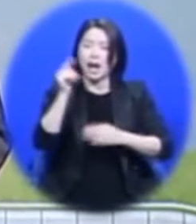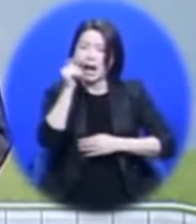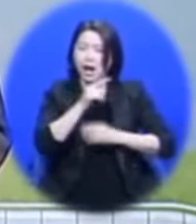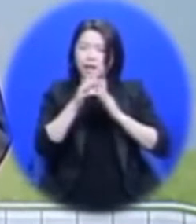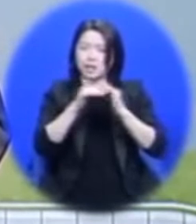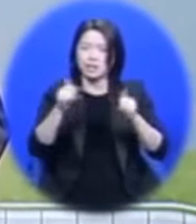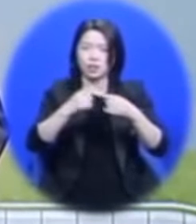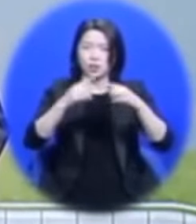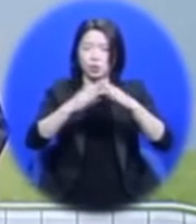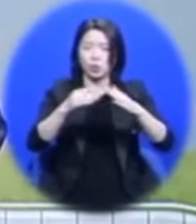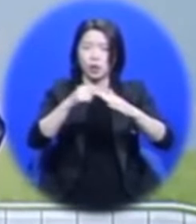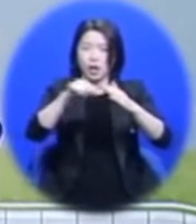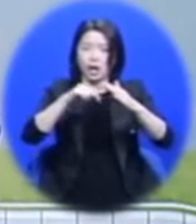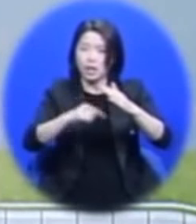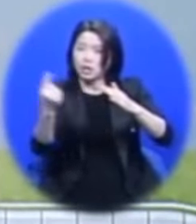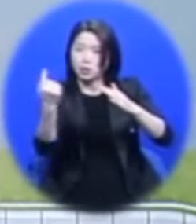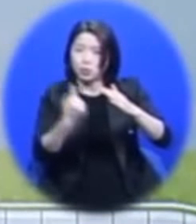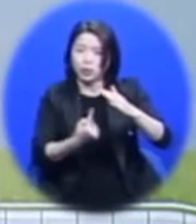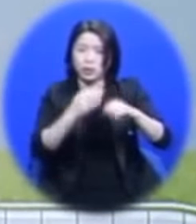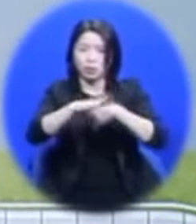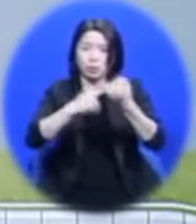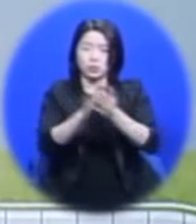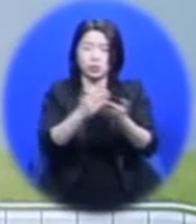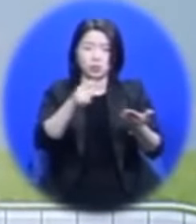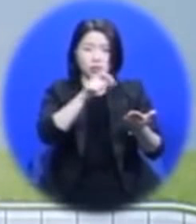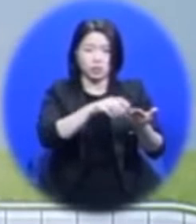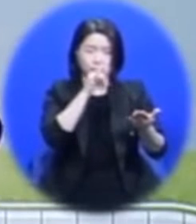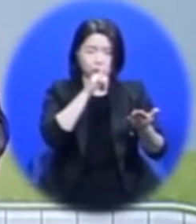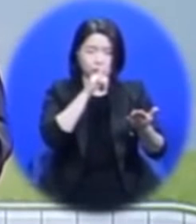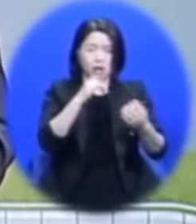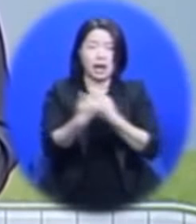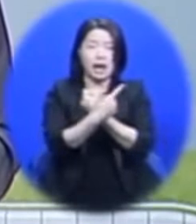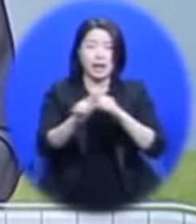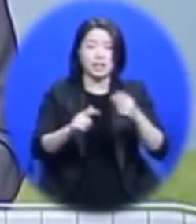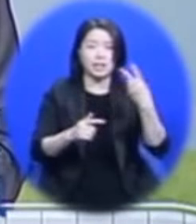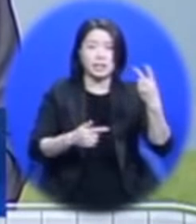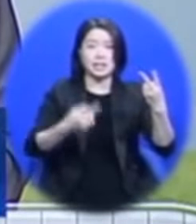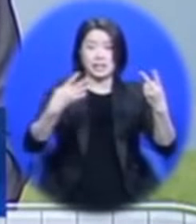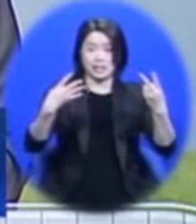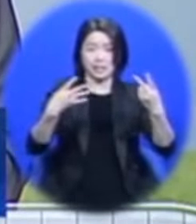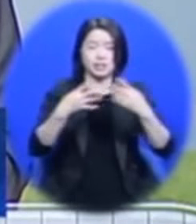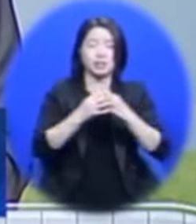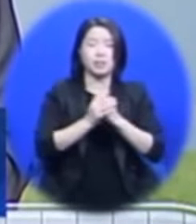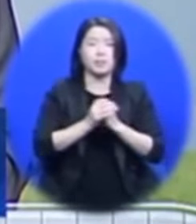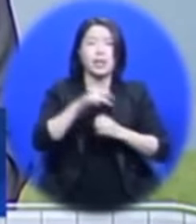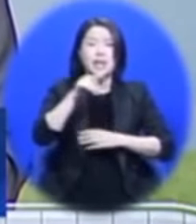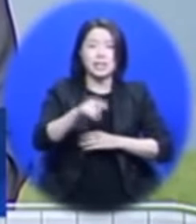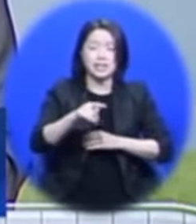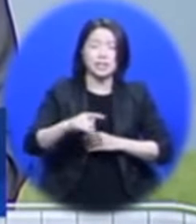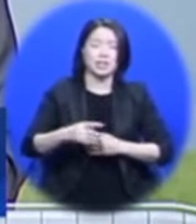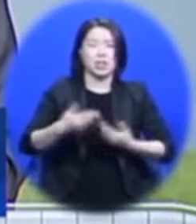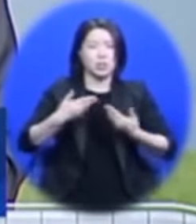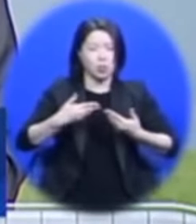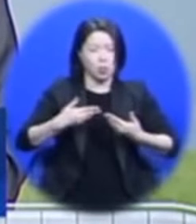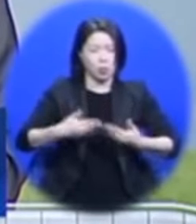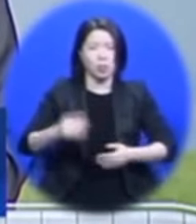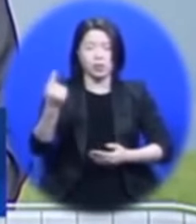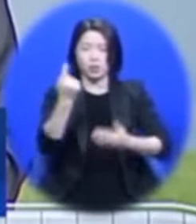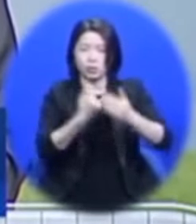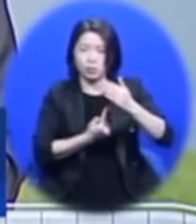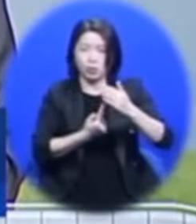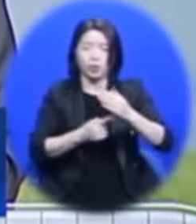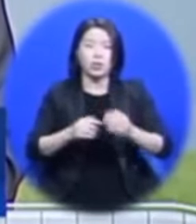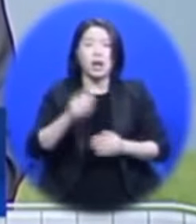교회 안에 들어왔다고 성경은 말하고 있습니다. 갈라디아서 2장 4절에 이는 가만히 들어온